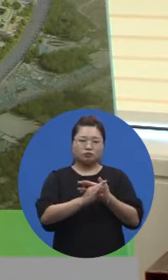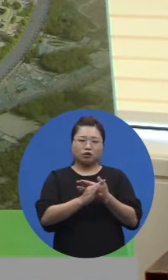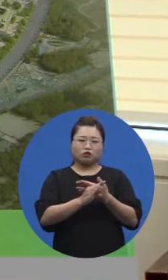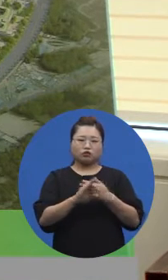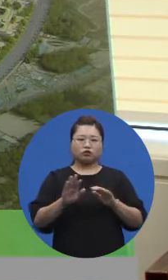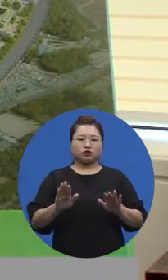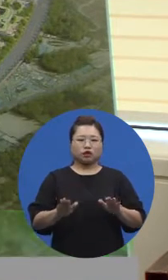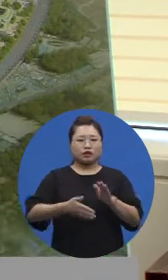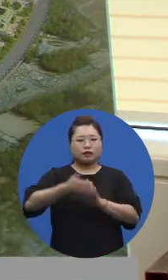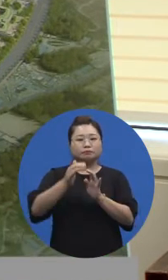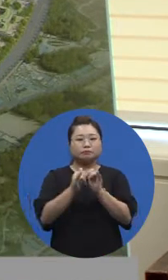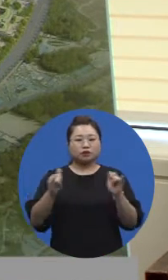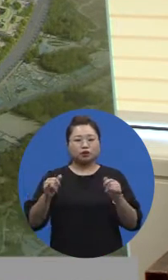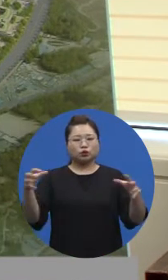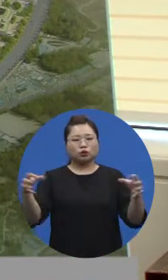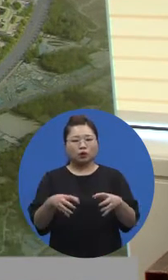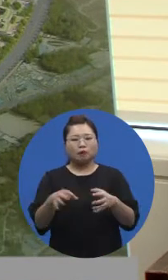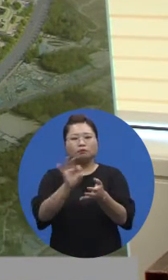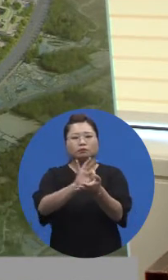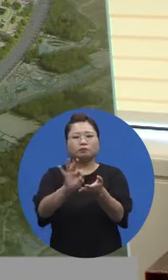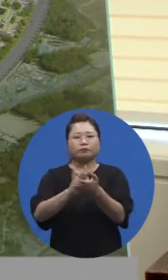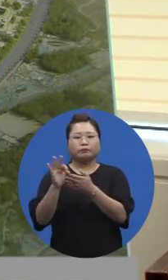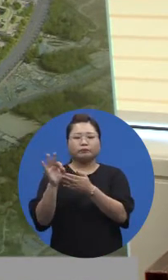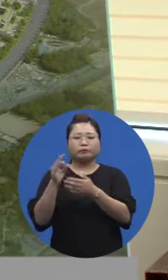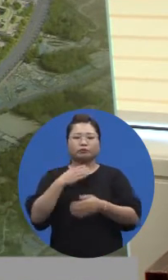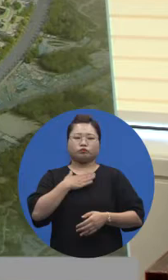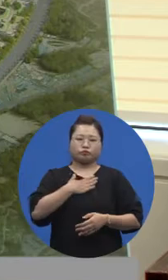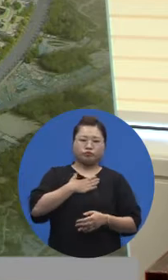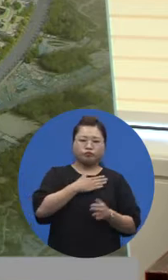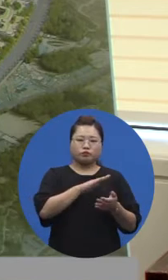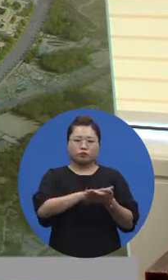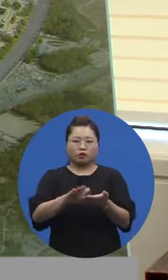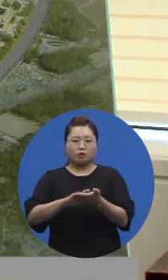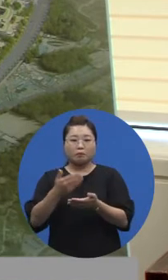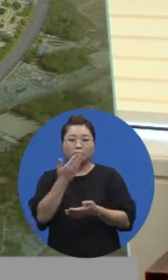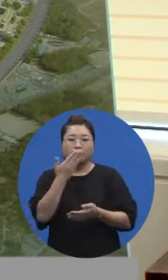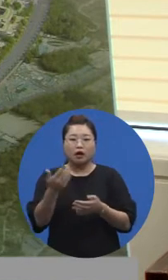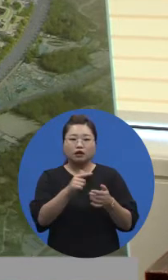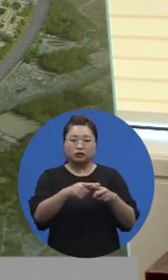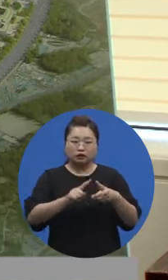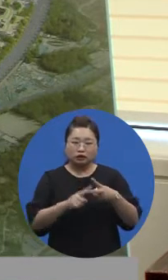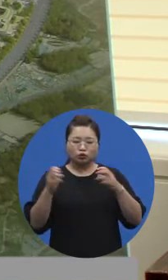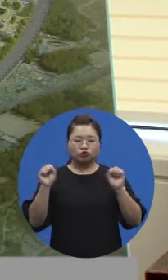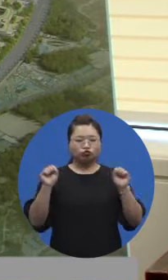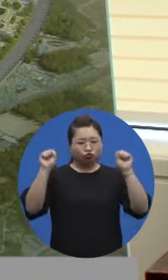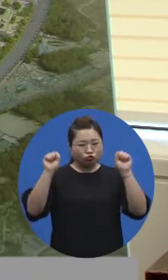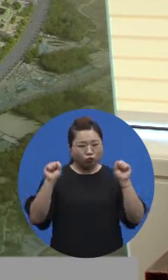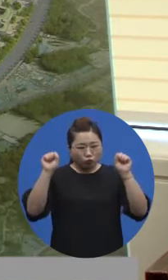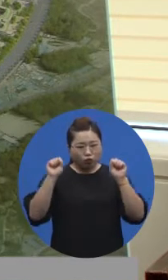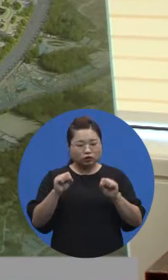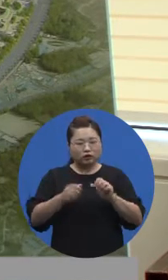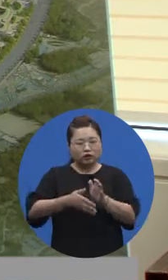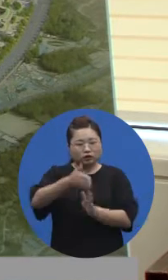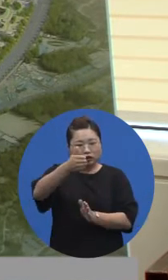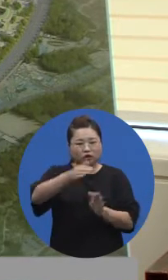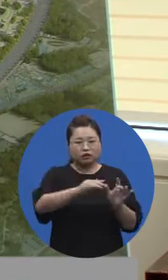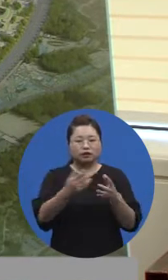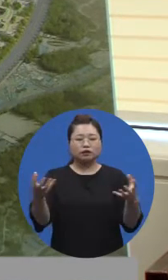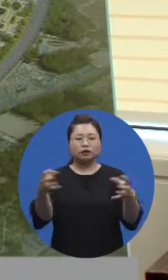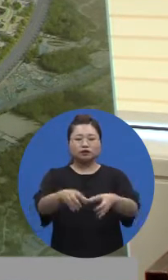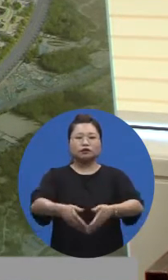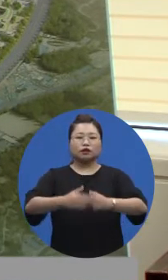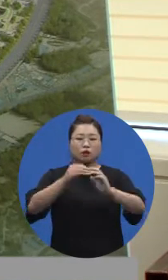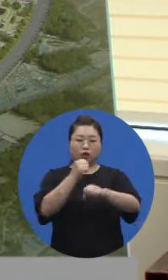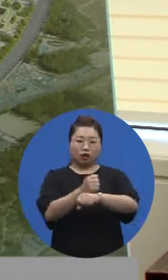경우는 이게 시민들이 종합적으로 이용할 수 있는 종합 쇼핑몰이라든가 운동시설 이런 게 종합적으로 들어오는